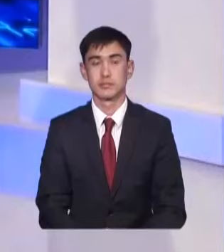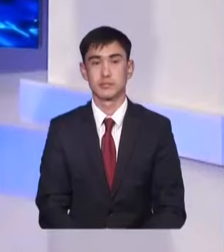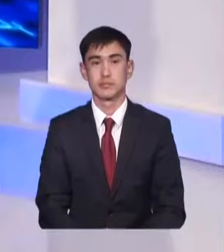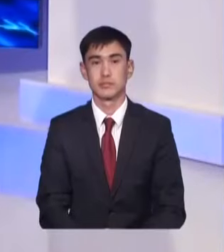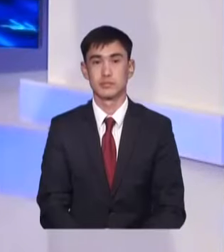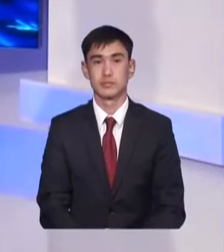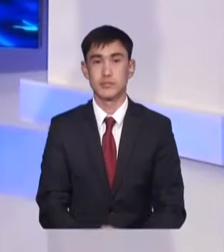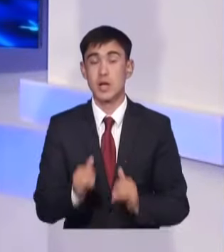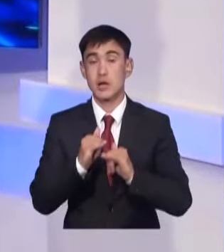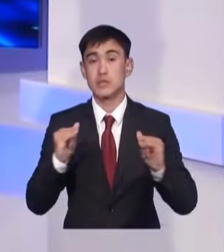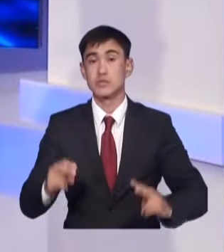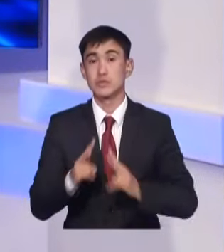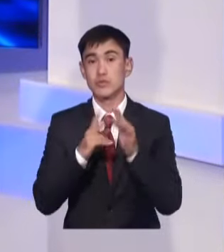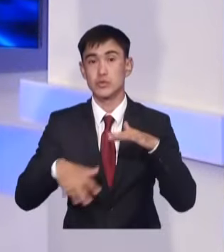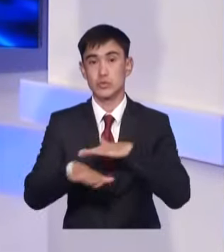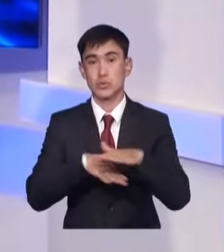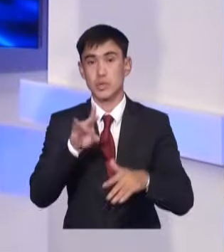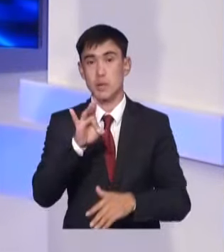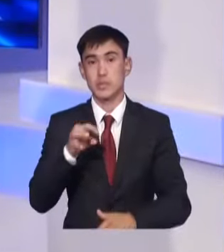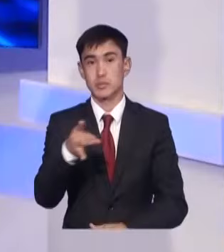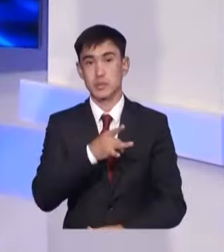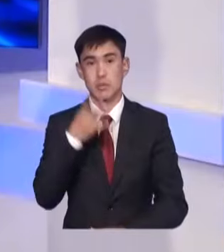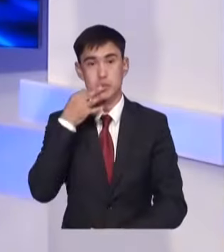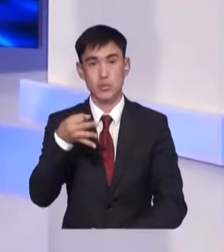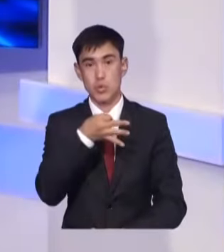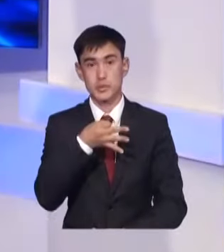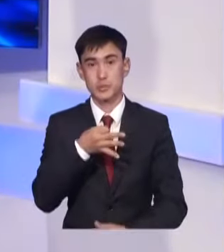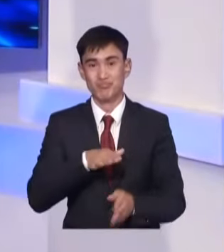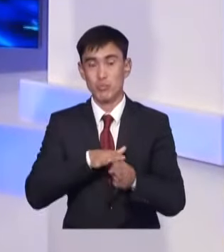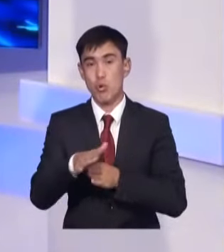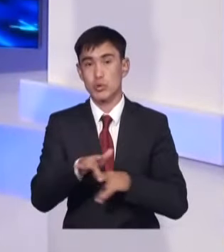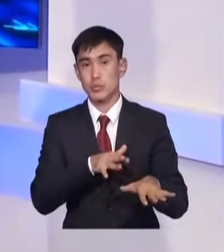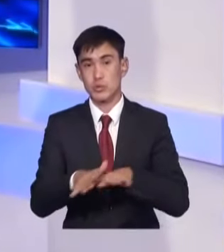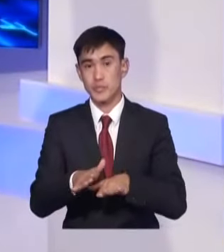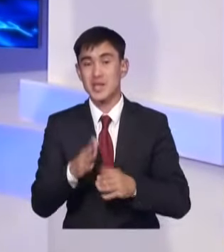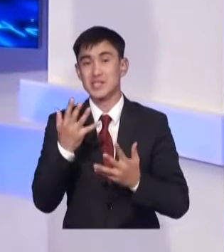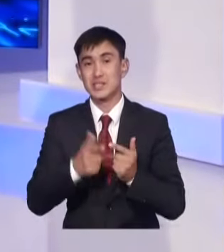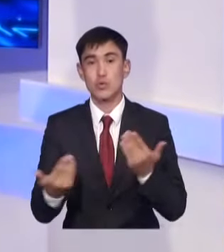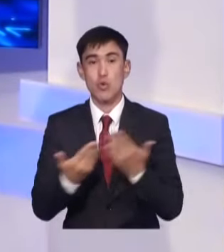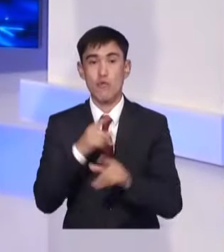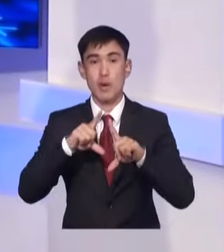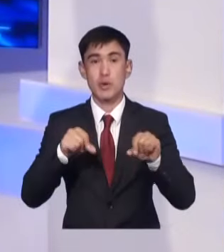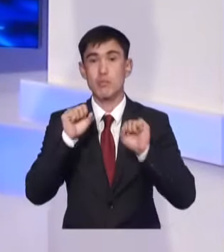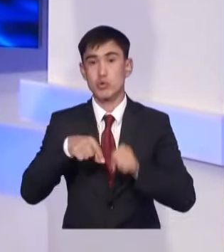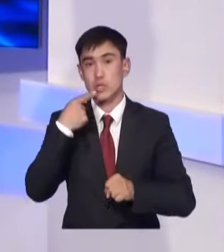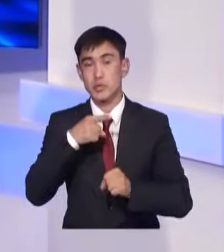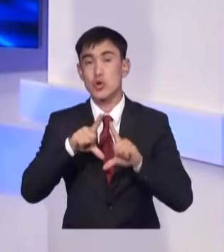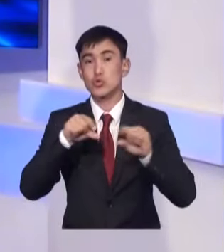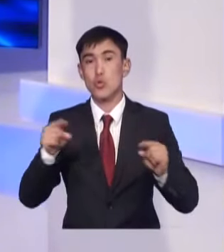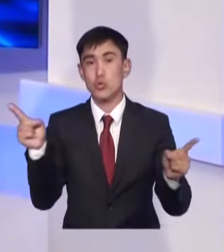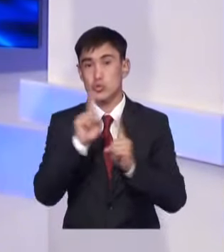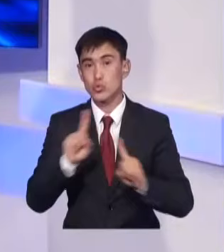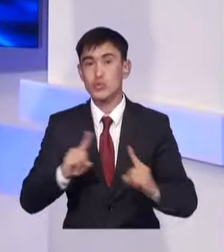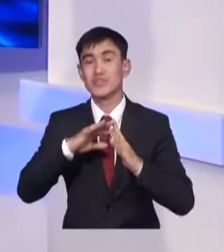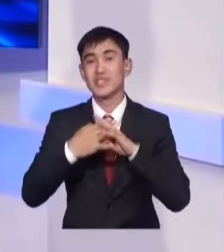лее развитие инфраструктуры в ранкс районе Алматинской области идёт полным ходом среди новых объектов можно отметить